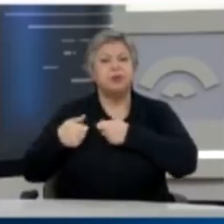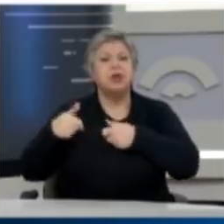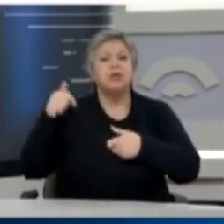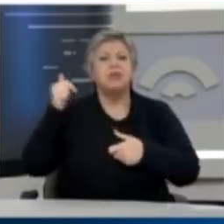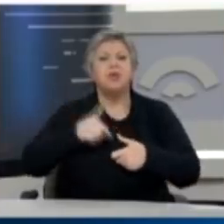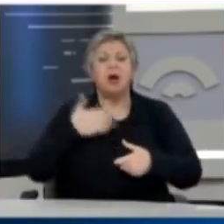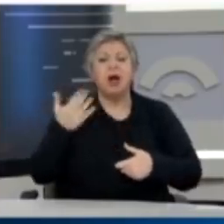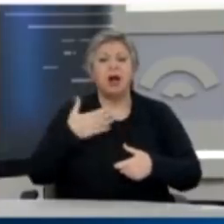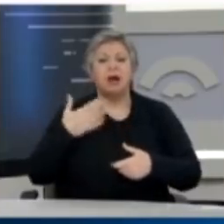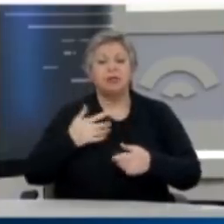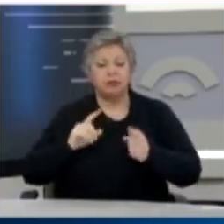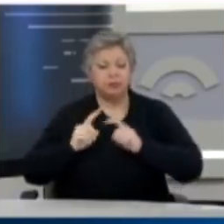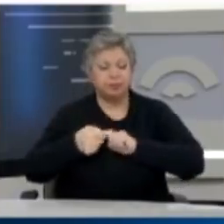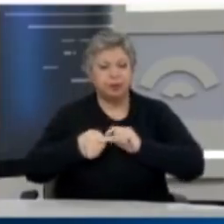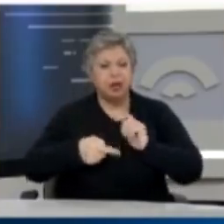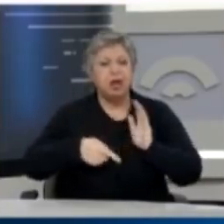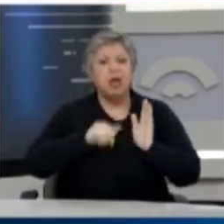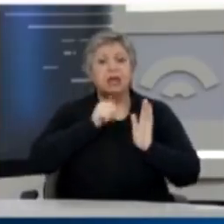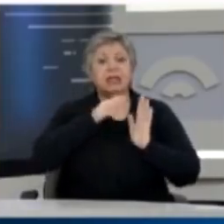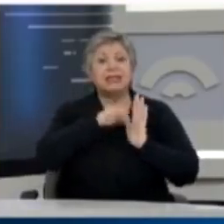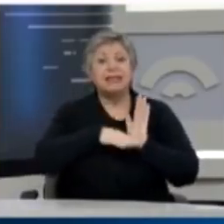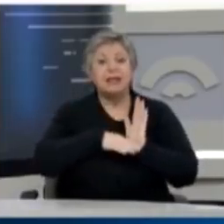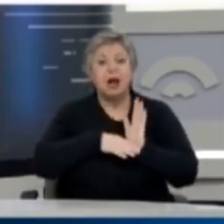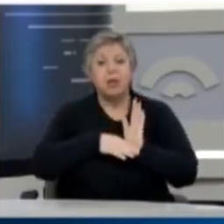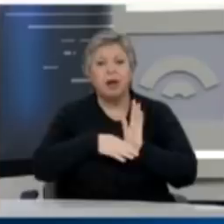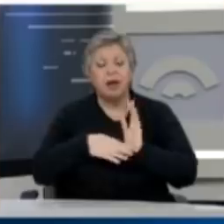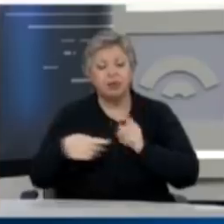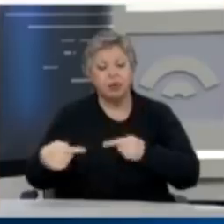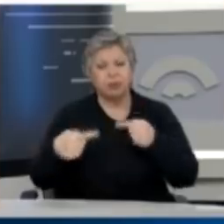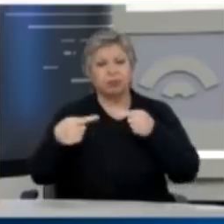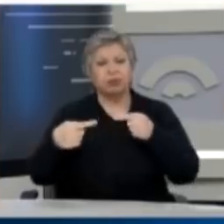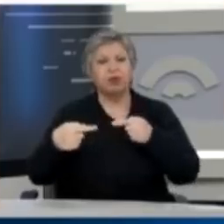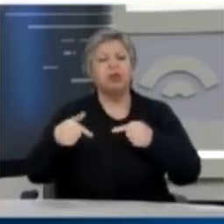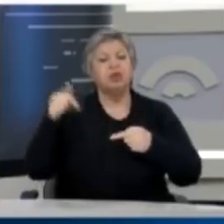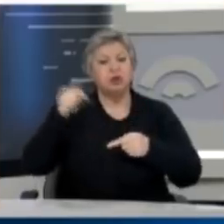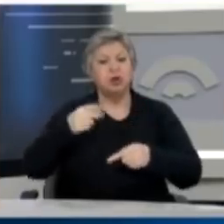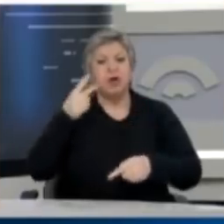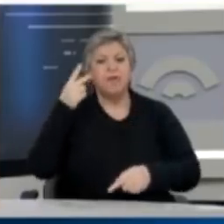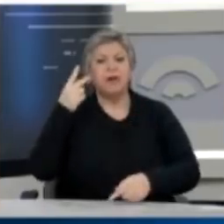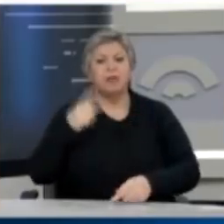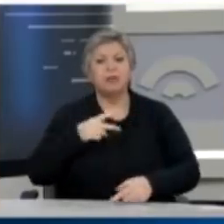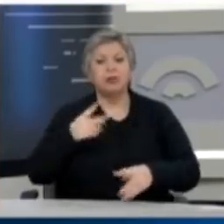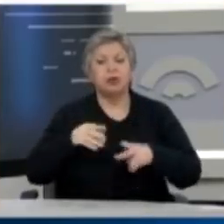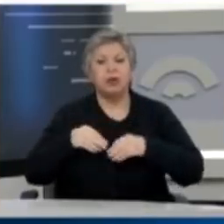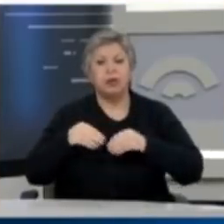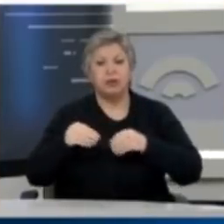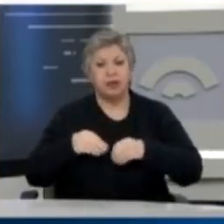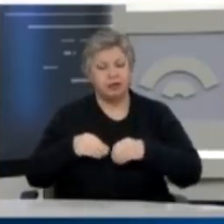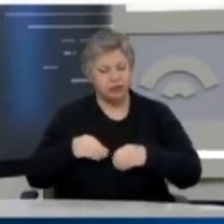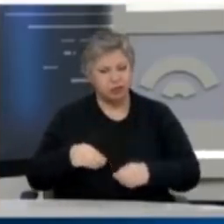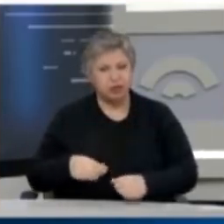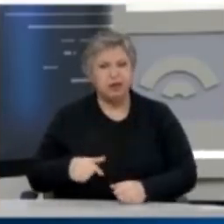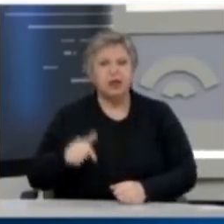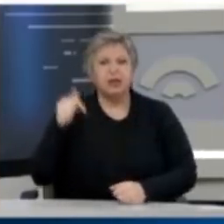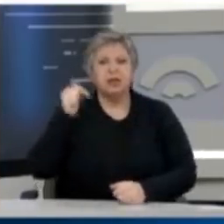με το Σύνταγμα νομιμοποιούνταν τελικά μέσω της επίκλησης του ευρωενωσιακού δικαίου που έχει